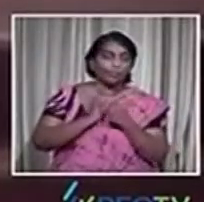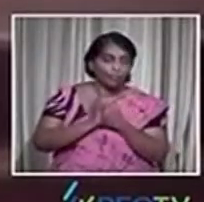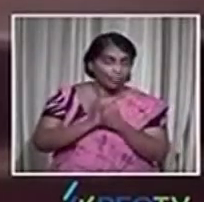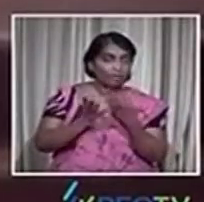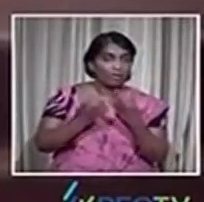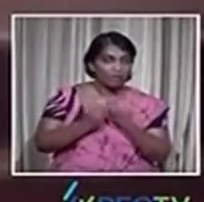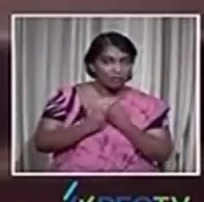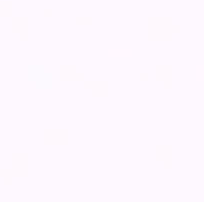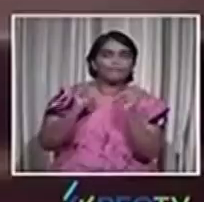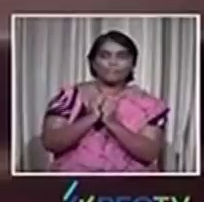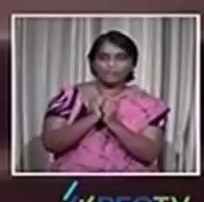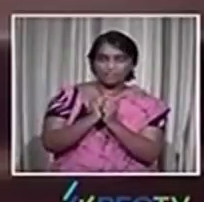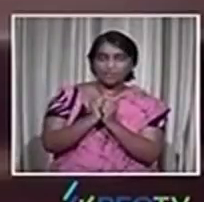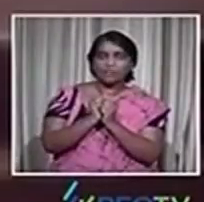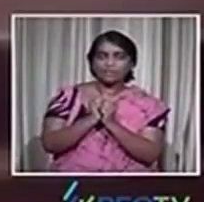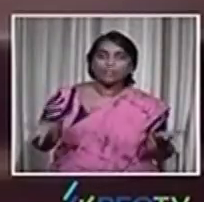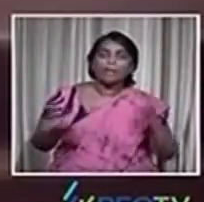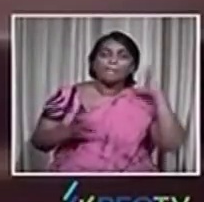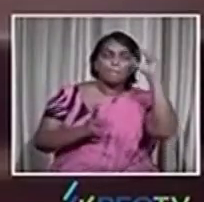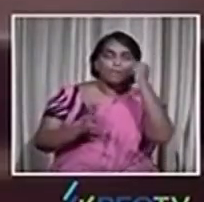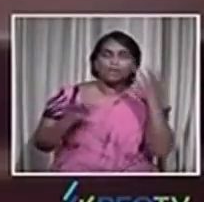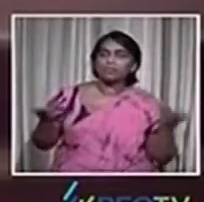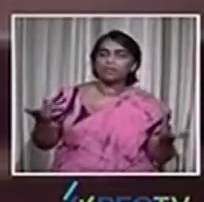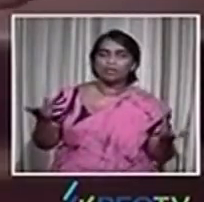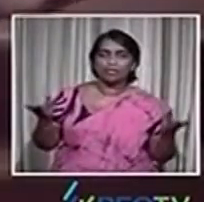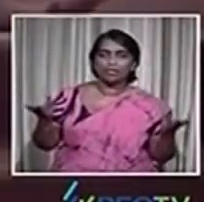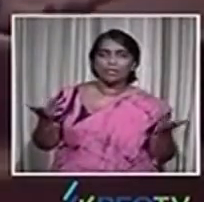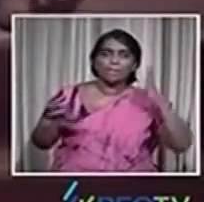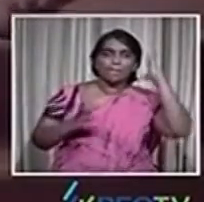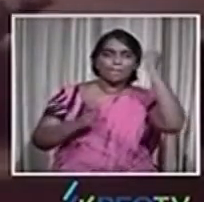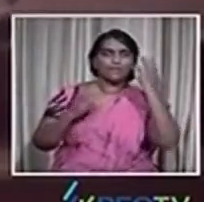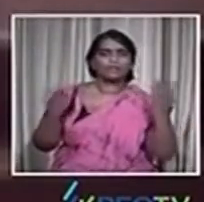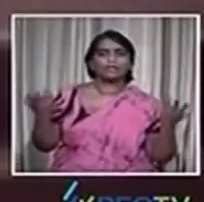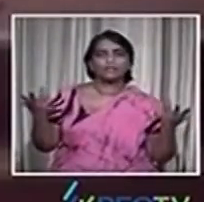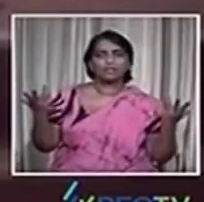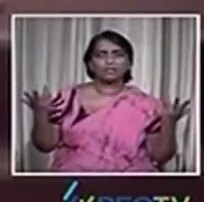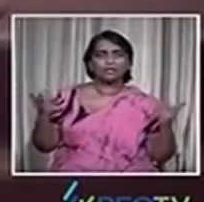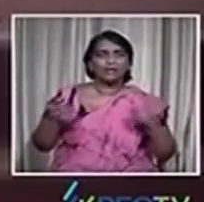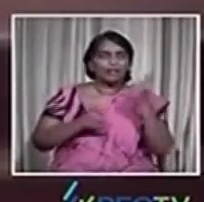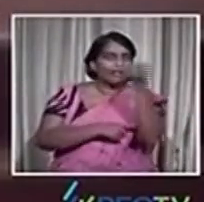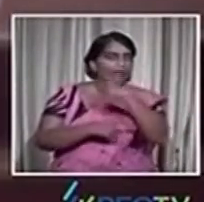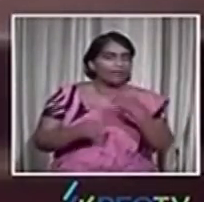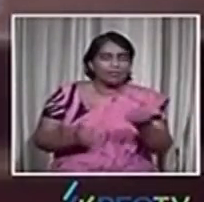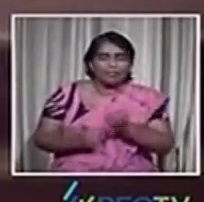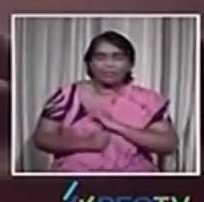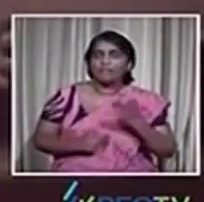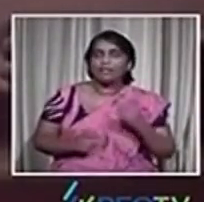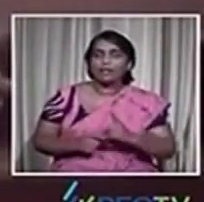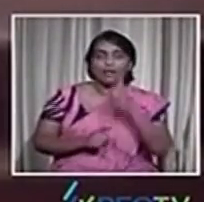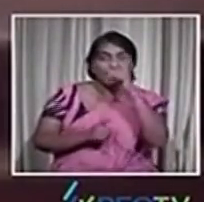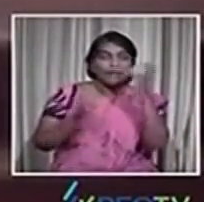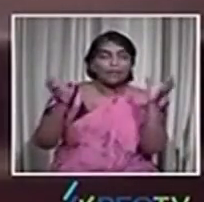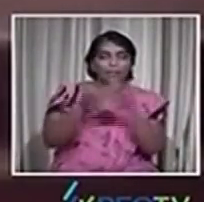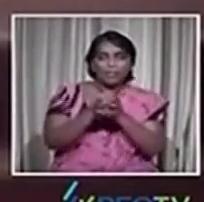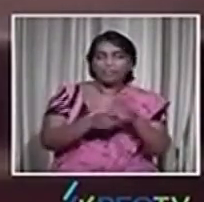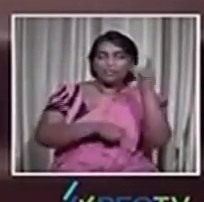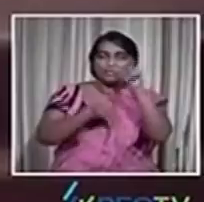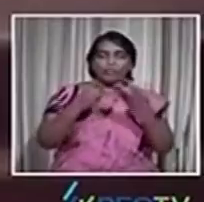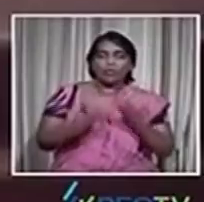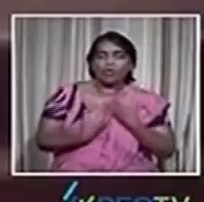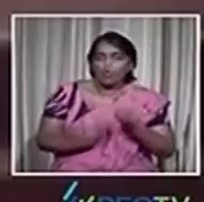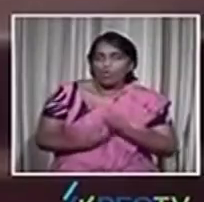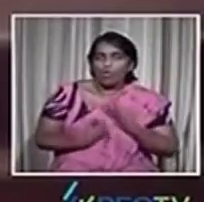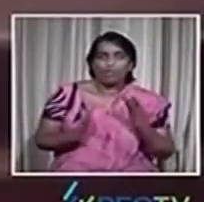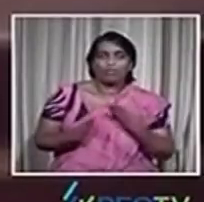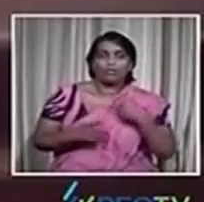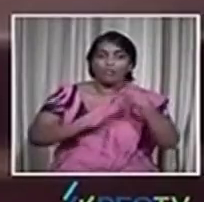has the urge to address the woes of the people. ප්‍රතිඵලයක් නැහැ. එකෙක්ට උමනා නැහැ. එක පක්ෂක දේශපාලඥයෙක්ට උමනා නැහැ.